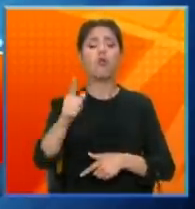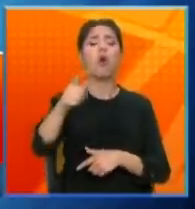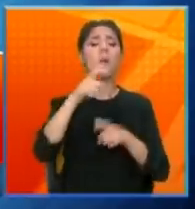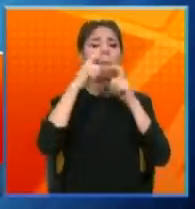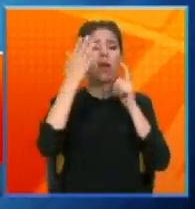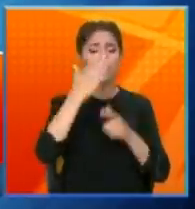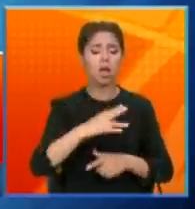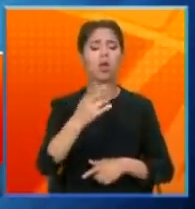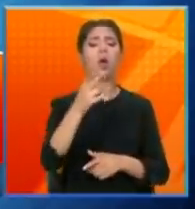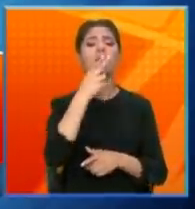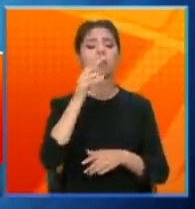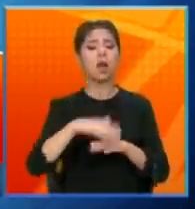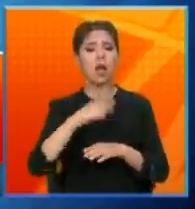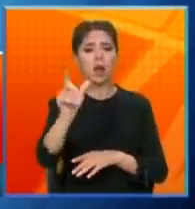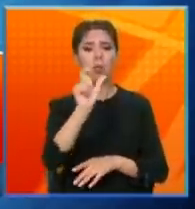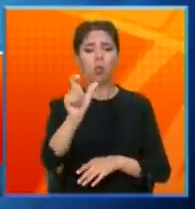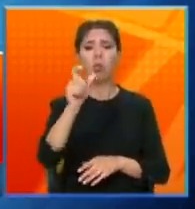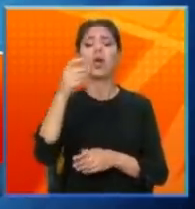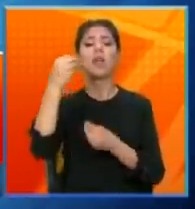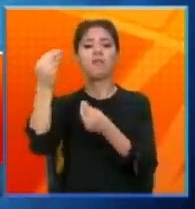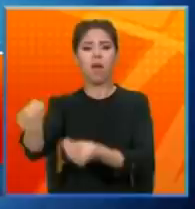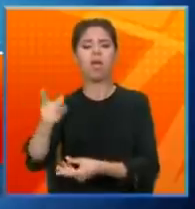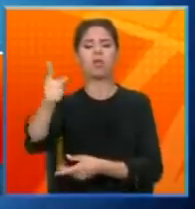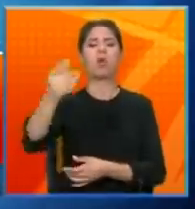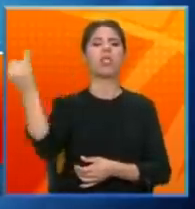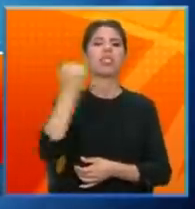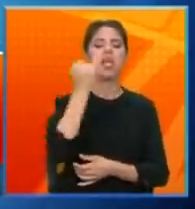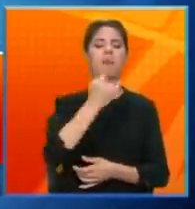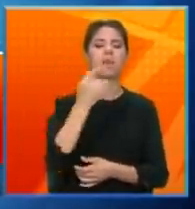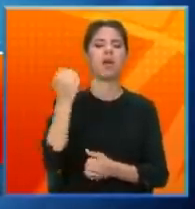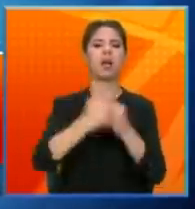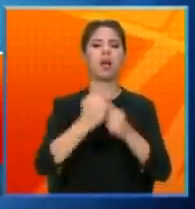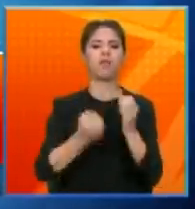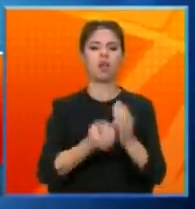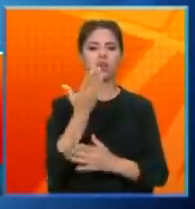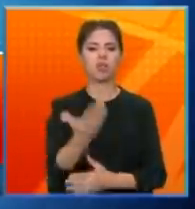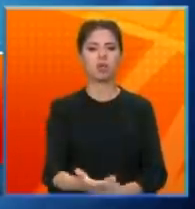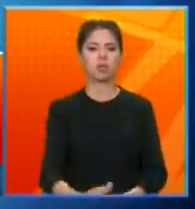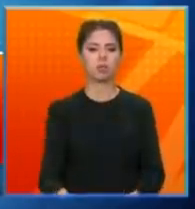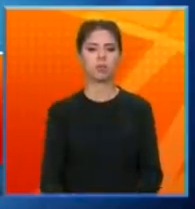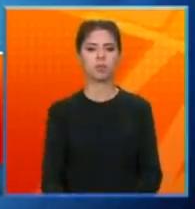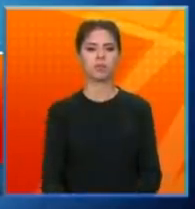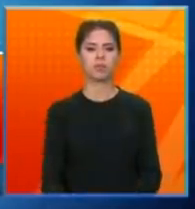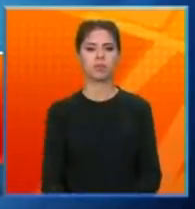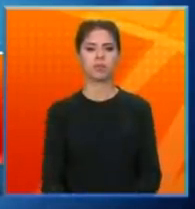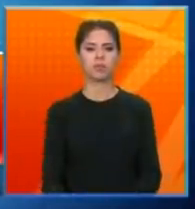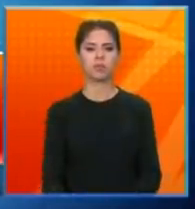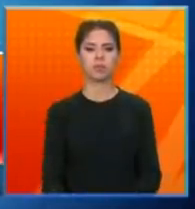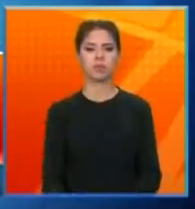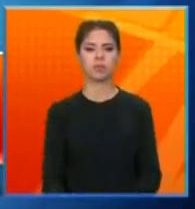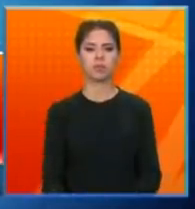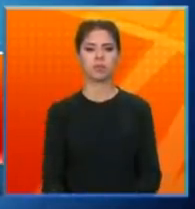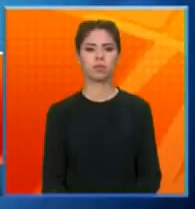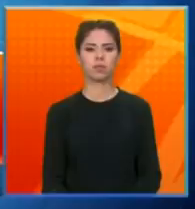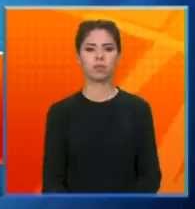içiyordu. Uyardı ama hiç beklemediği bir tepkiyle karşılaştı. Sizin gibi insanlar yüzünden biz böyle oluyoruz, anladın mı?